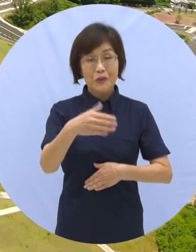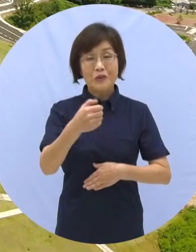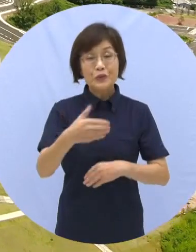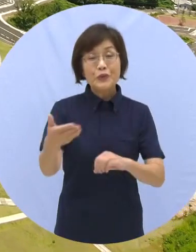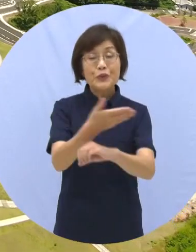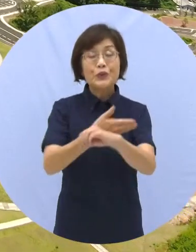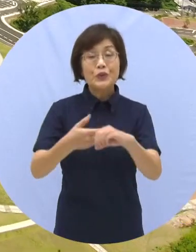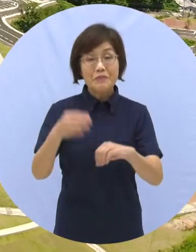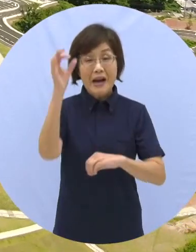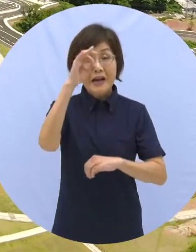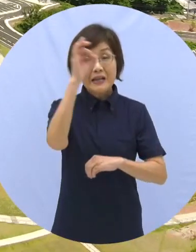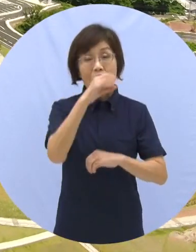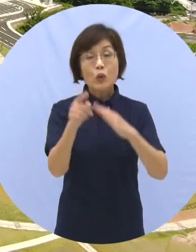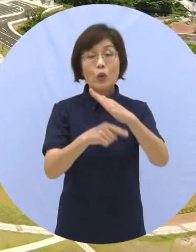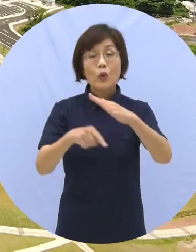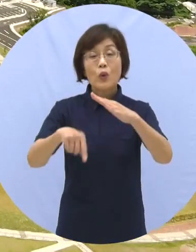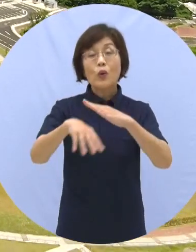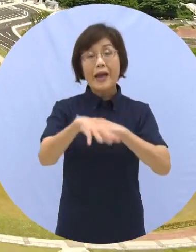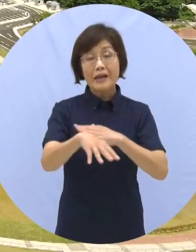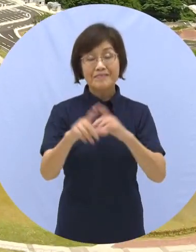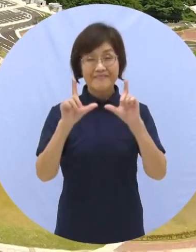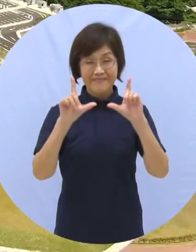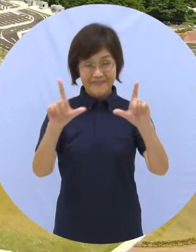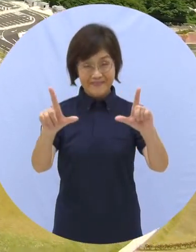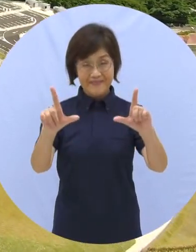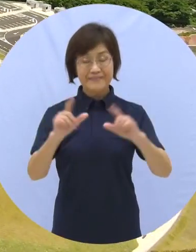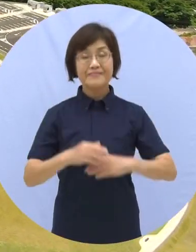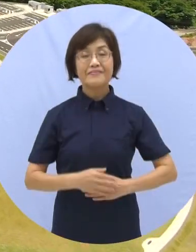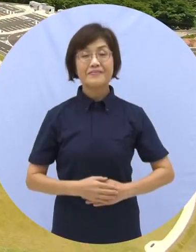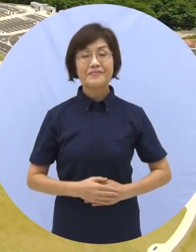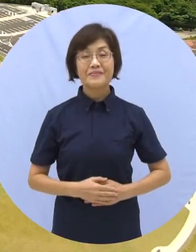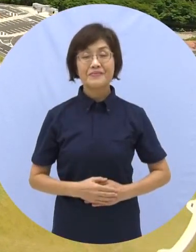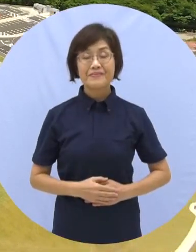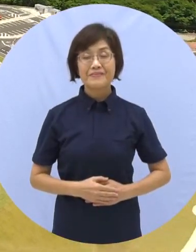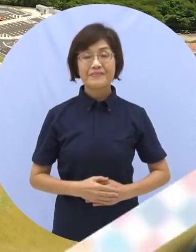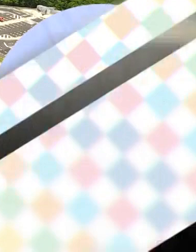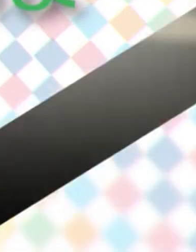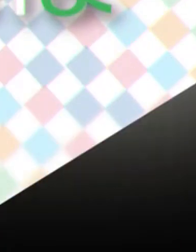ット九十九島観光公園についてお送りします。